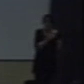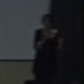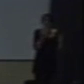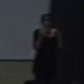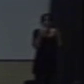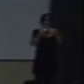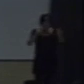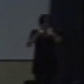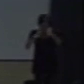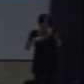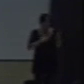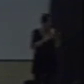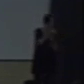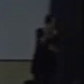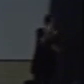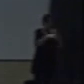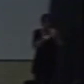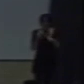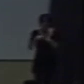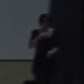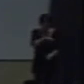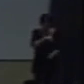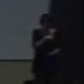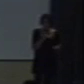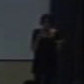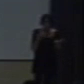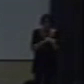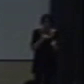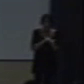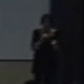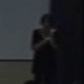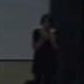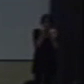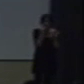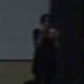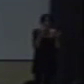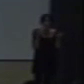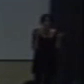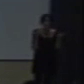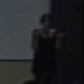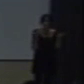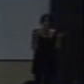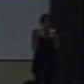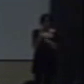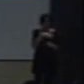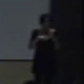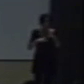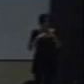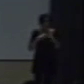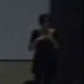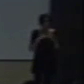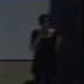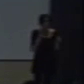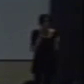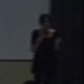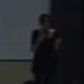empreses, doncs fa que moltes vegades doncs, els mitjans